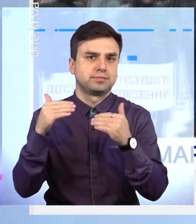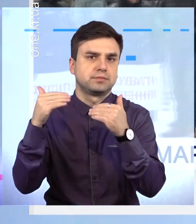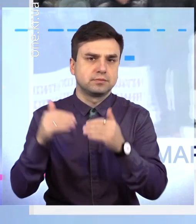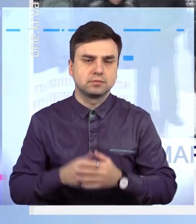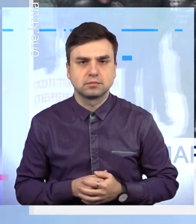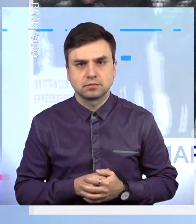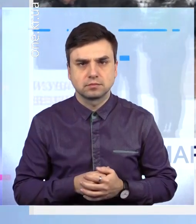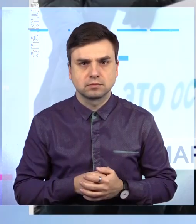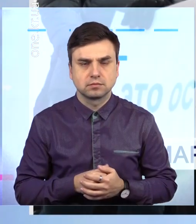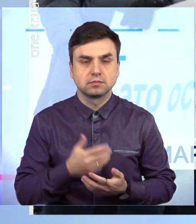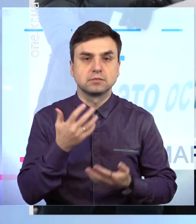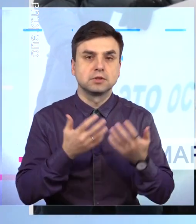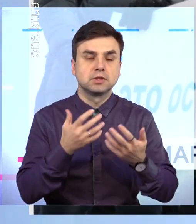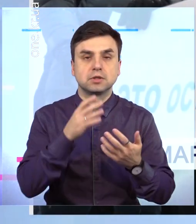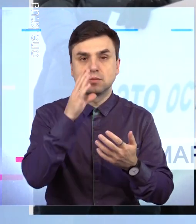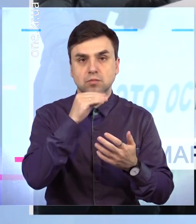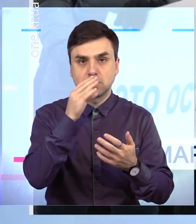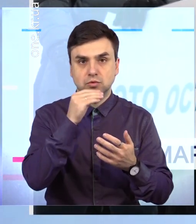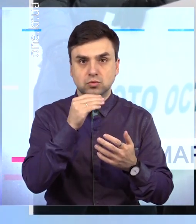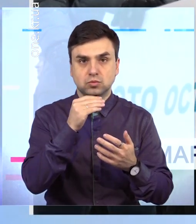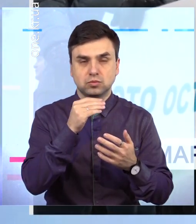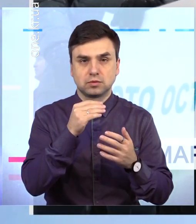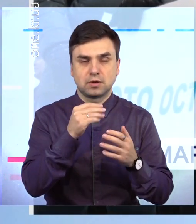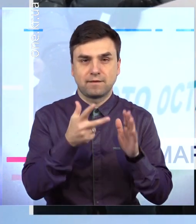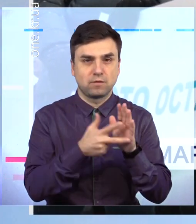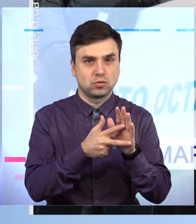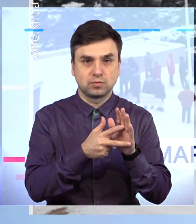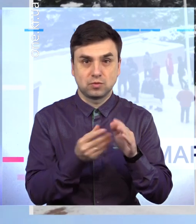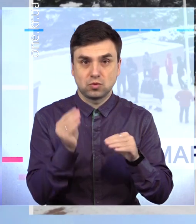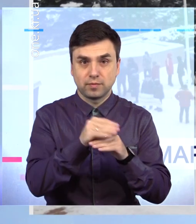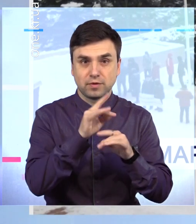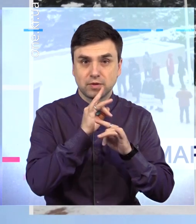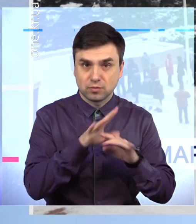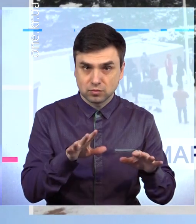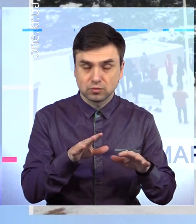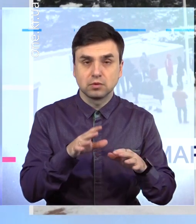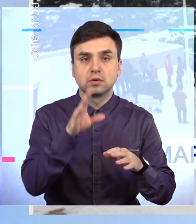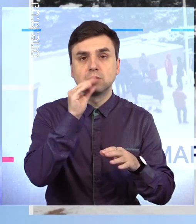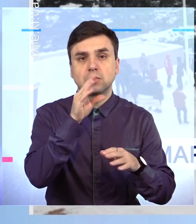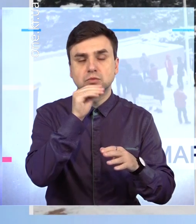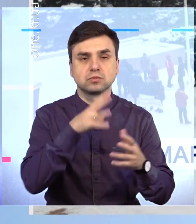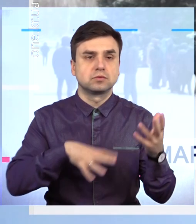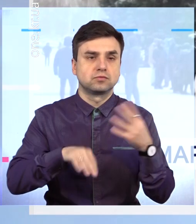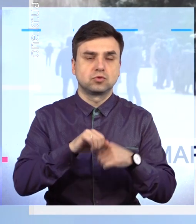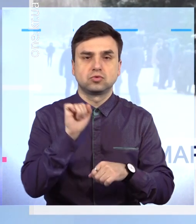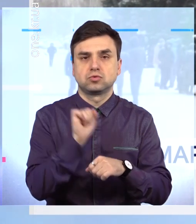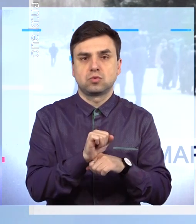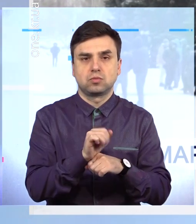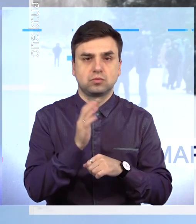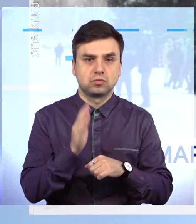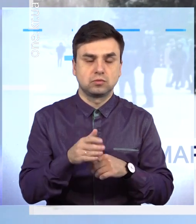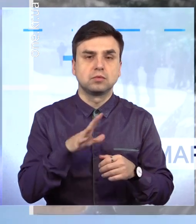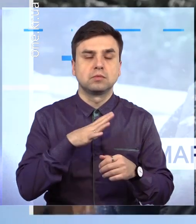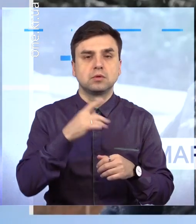Якщо не піднімуть вартість проїзду, маршрутники мають намір зупинити перевезення. Під будівлею міської ради транспортники провели